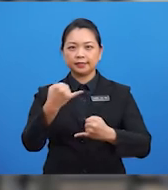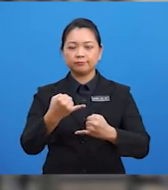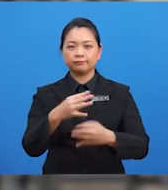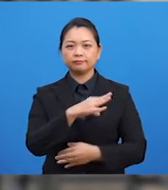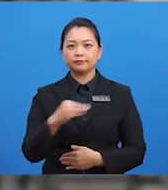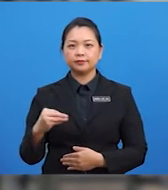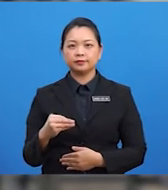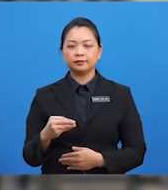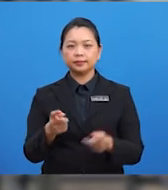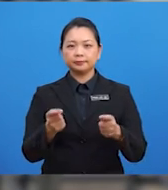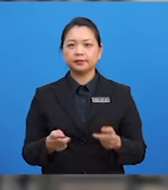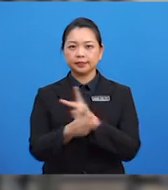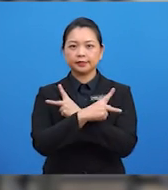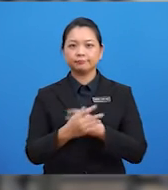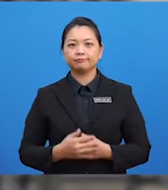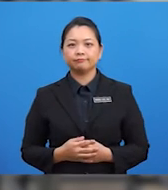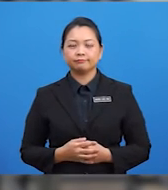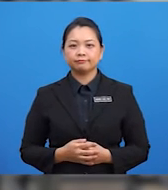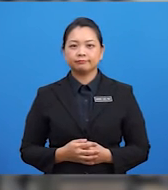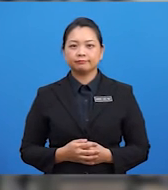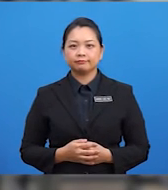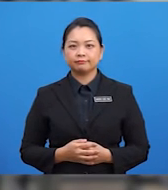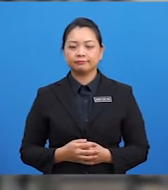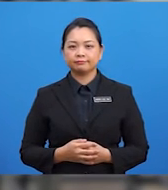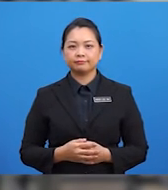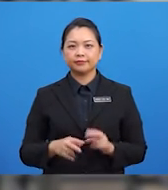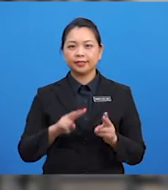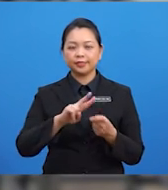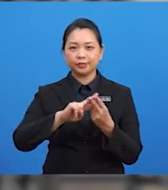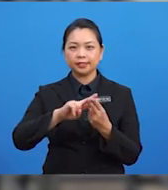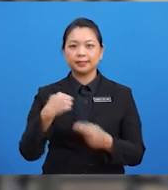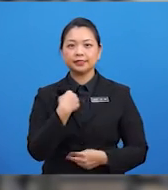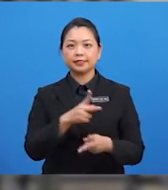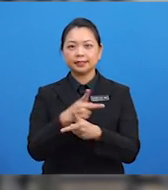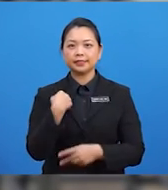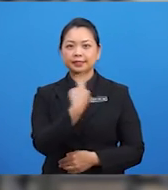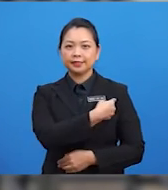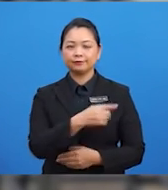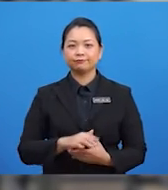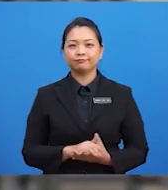dan terima kasih. #KitaJagaKita.